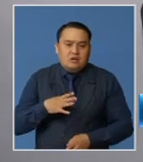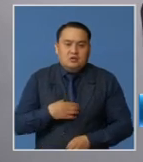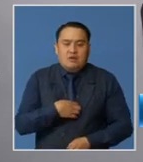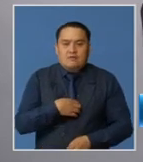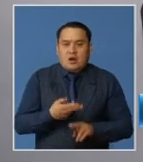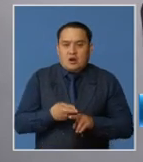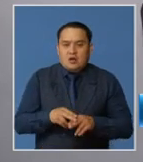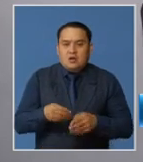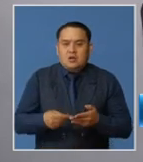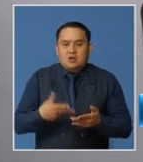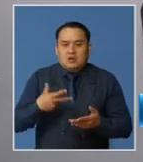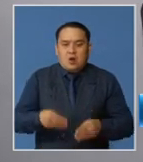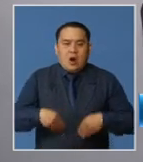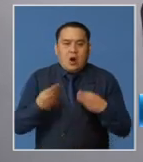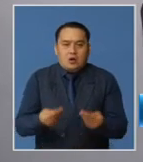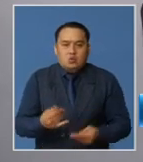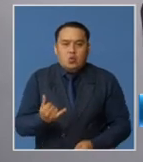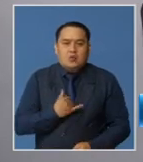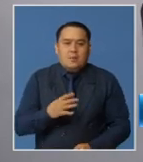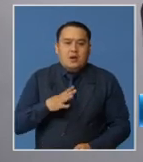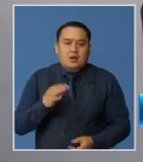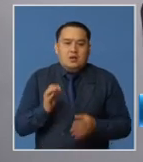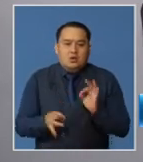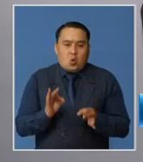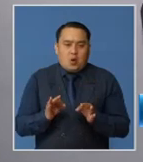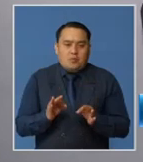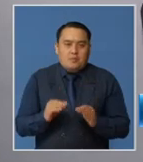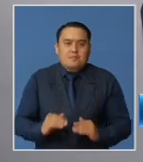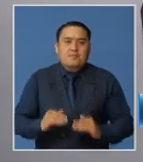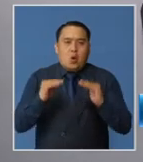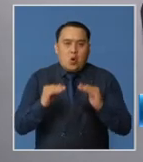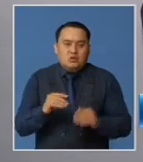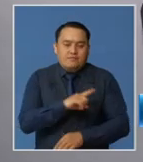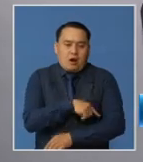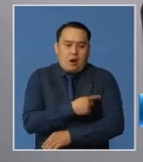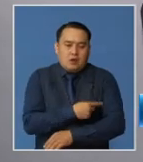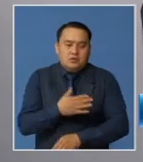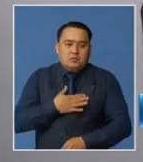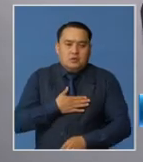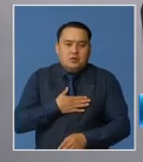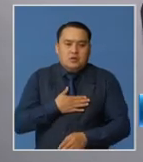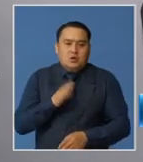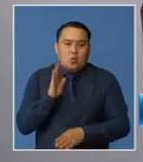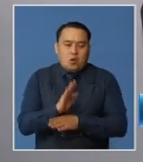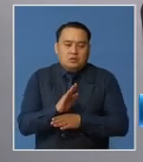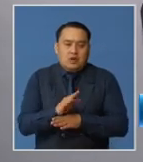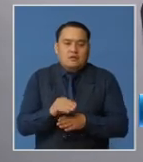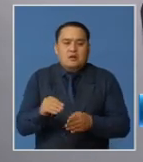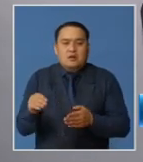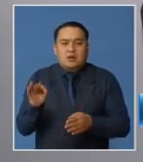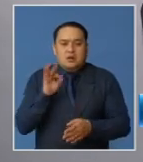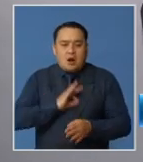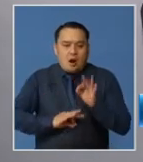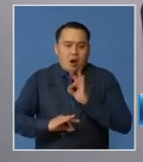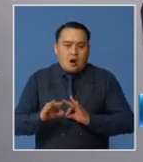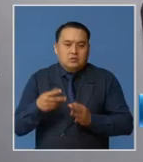анализы. Сдали анализы, у меня там норма превышала. Врач назначил лекарство, мне